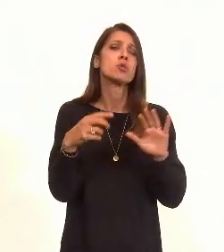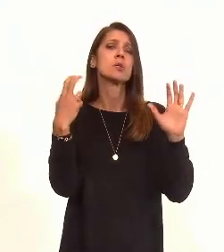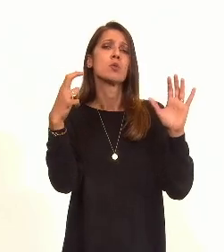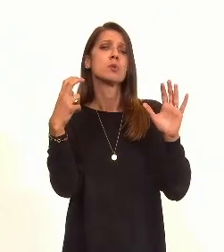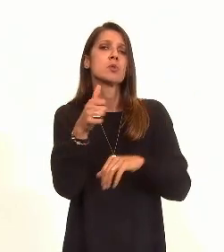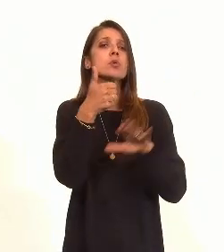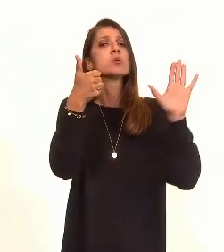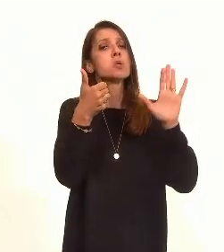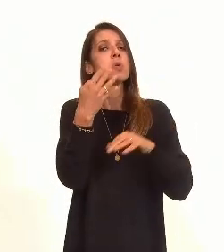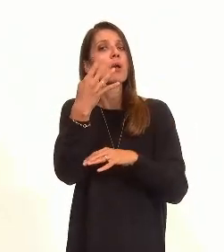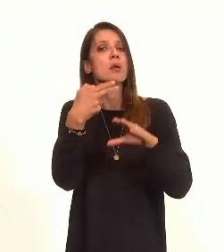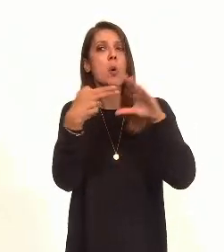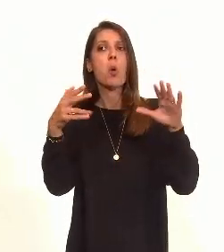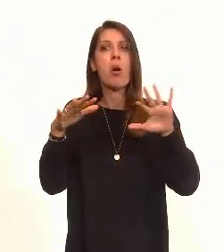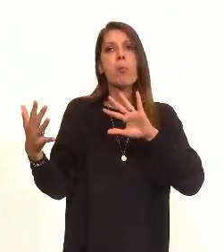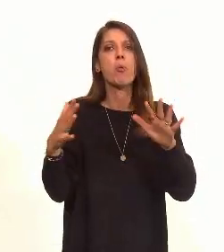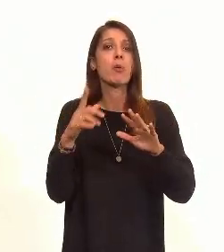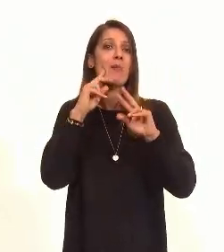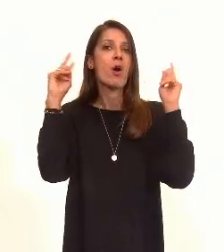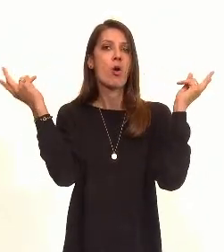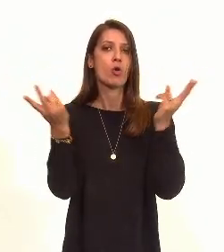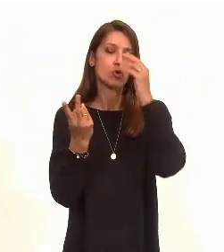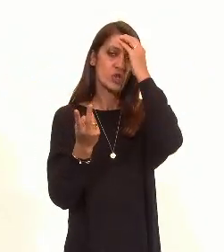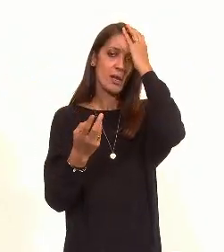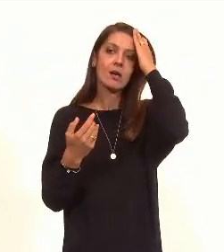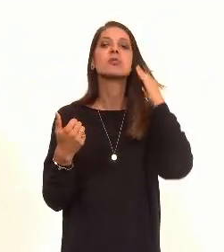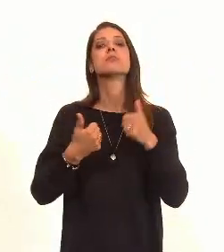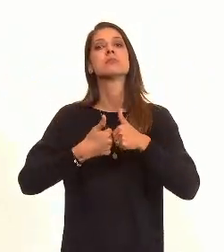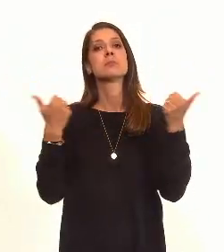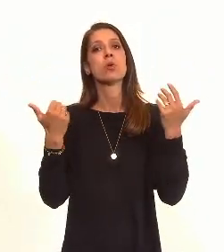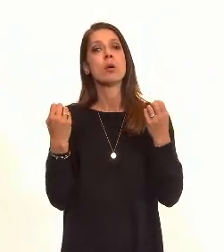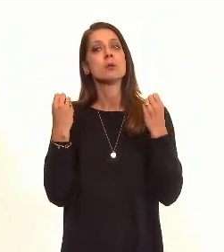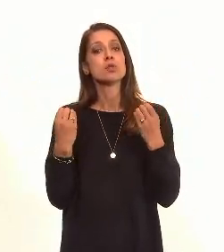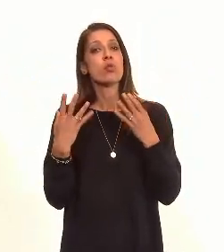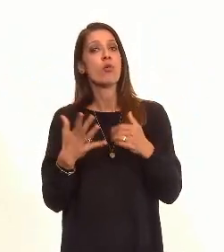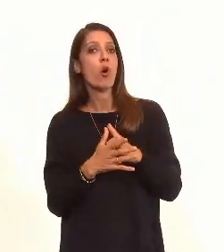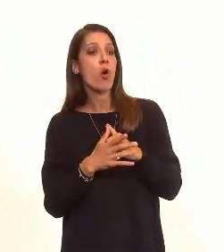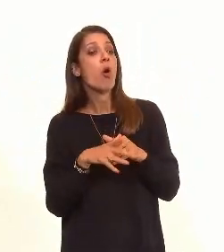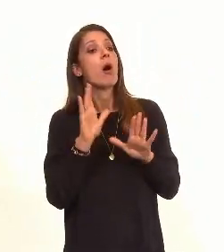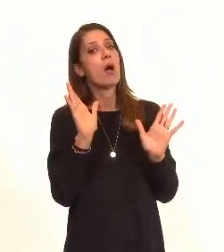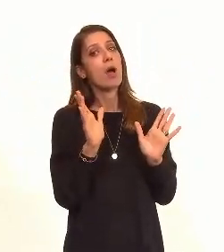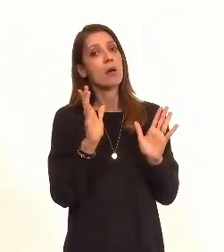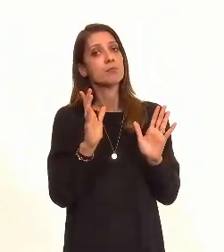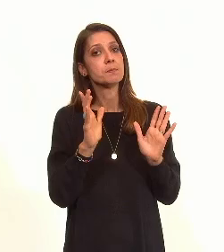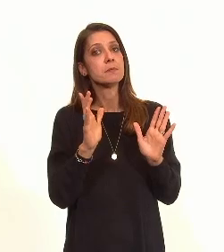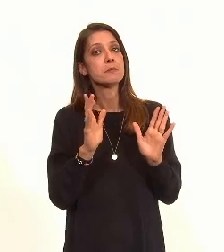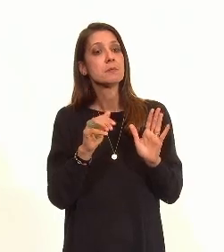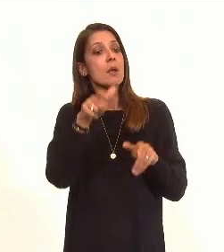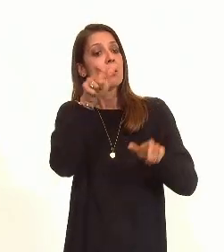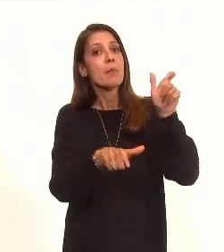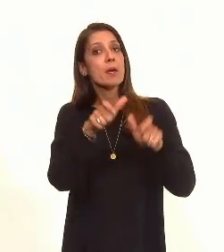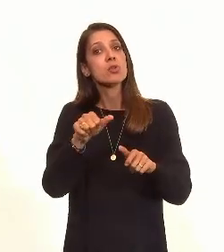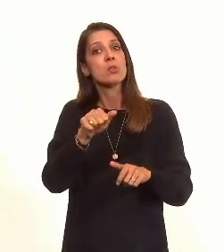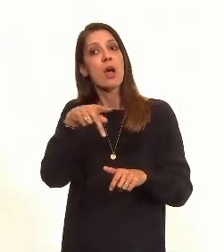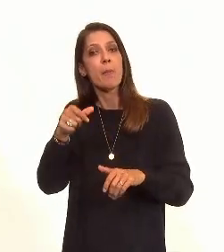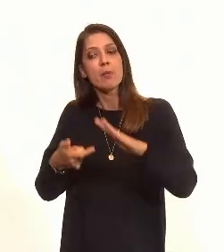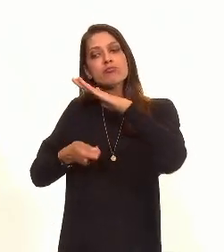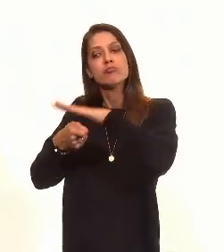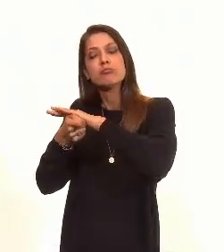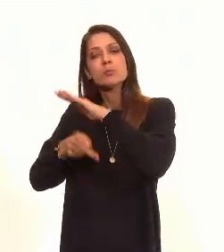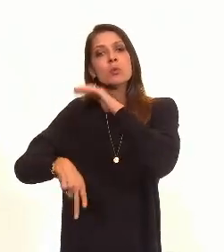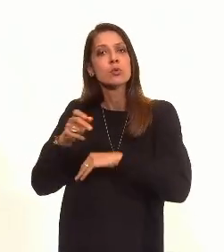que, d'une manière générale, cette asymétrie fait qu'il y a plus souvent de participation financière pour les personnes qui ont l'APA que pour les personnes qui ont